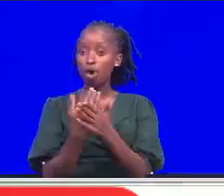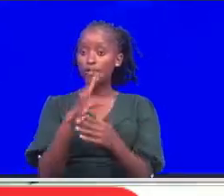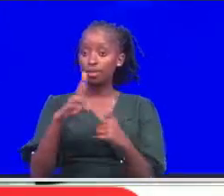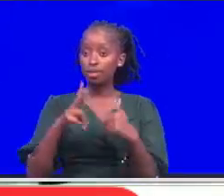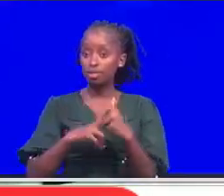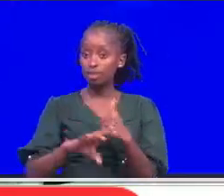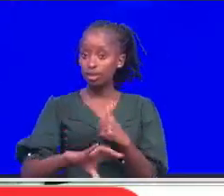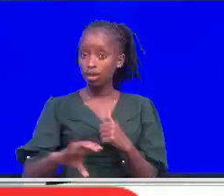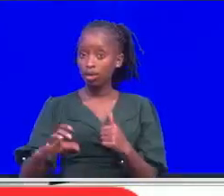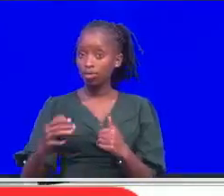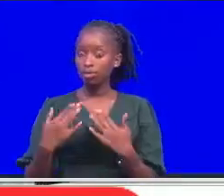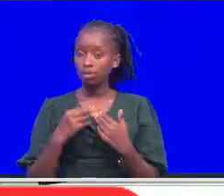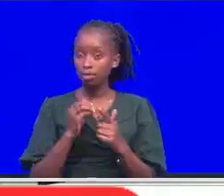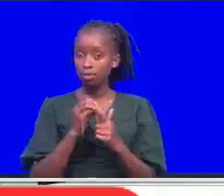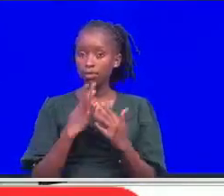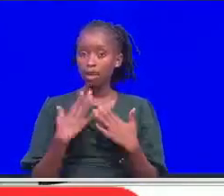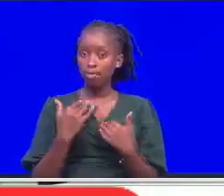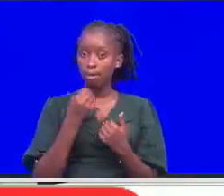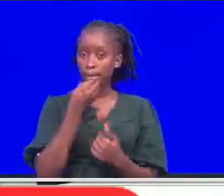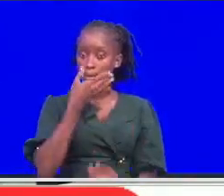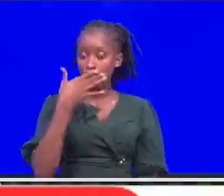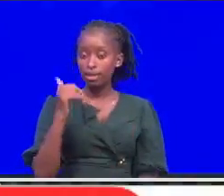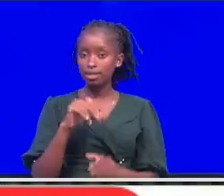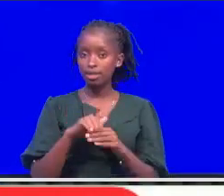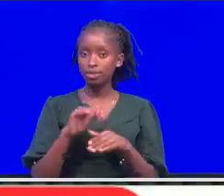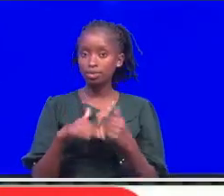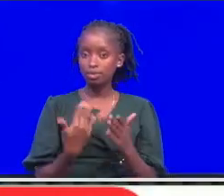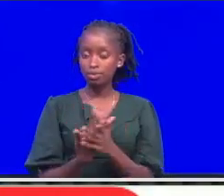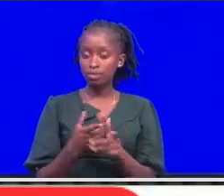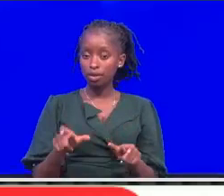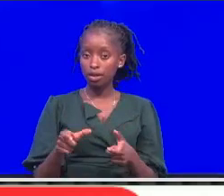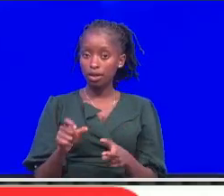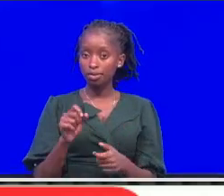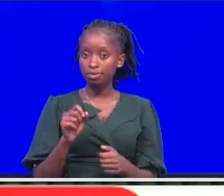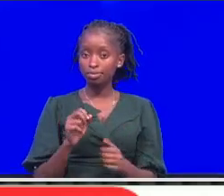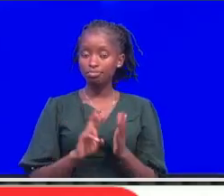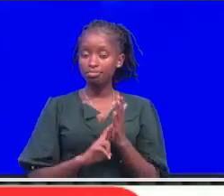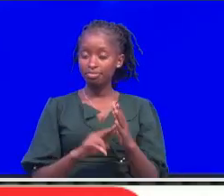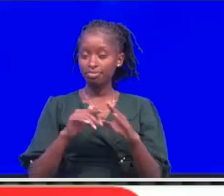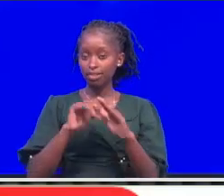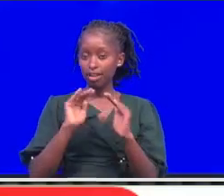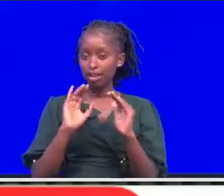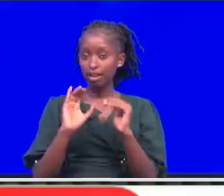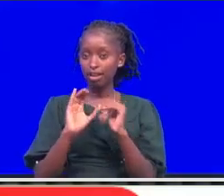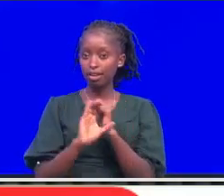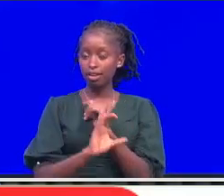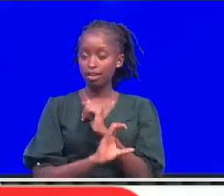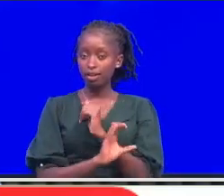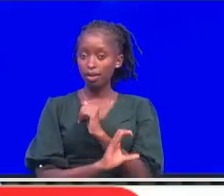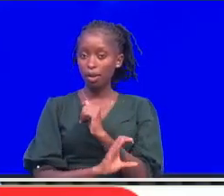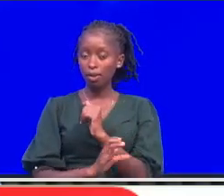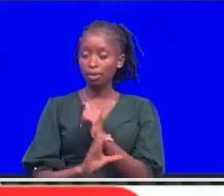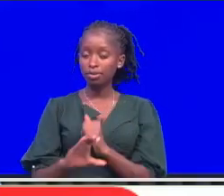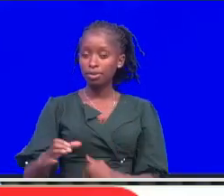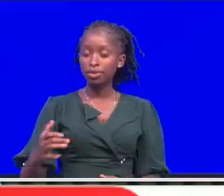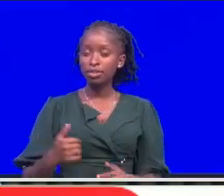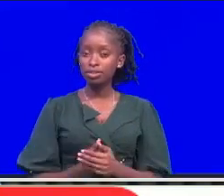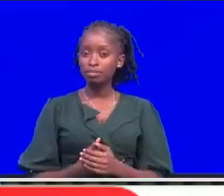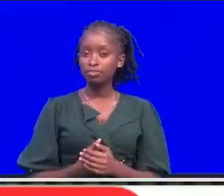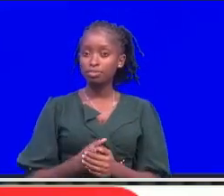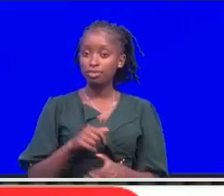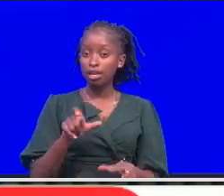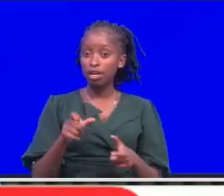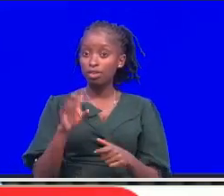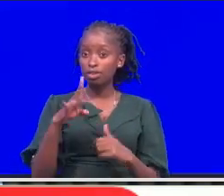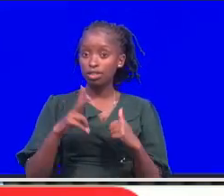boasting of having the best radio presenters in the country. Radio 47, kwa ujasiri mkubwa, tunasema kwamba